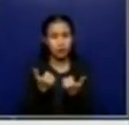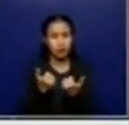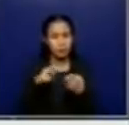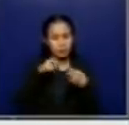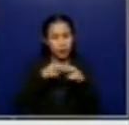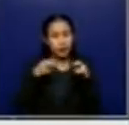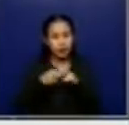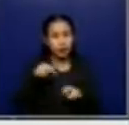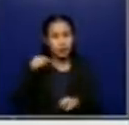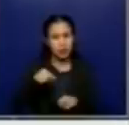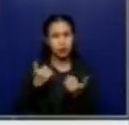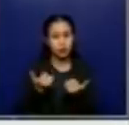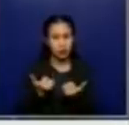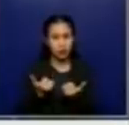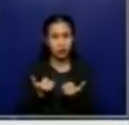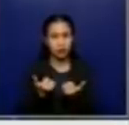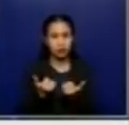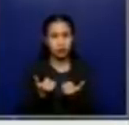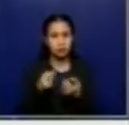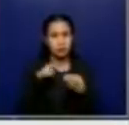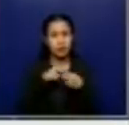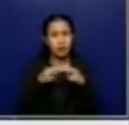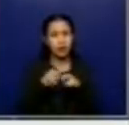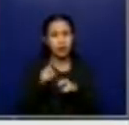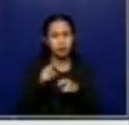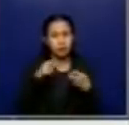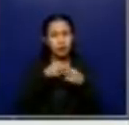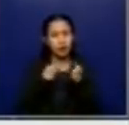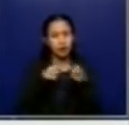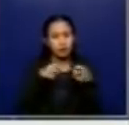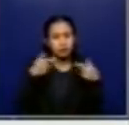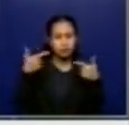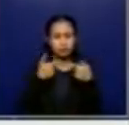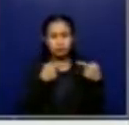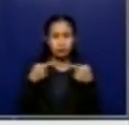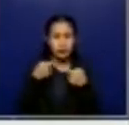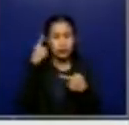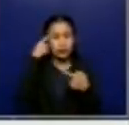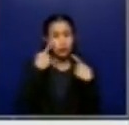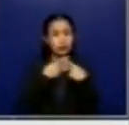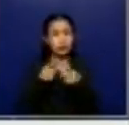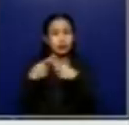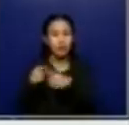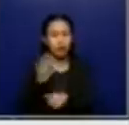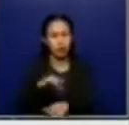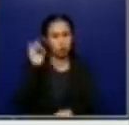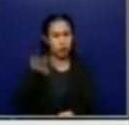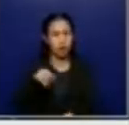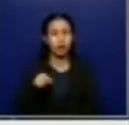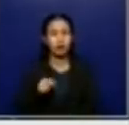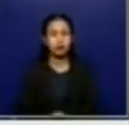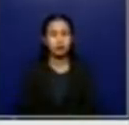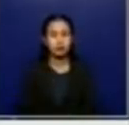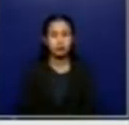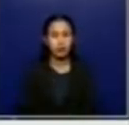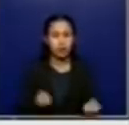ญหาที่เกิดขึ้นในขณะนี้เนี่ยมันเกิดความขัดแย้งเกิดความเห็นต่างของคนในชาติอย่างรุนแรงก